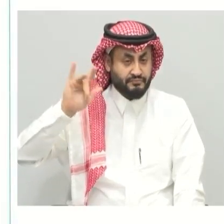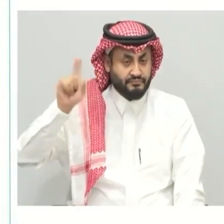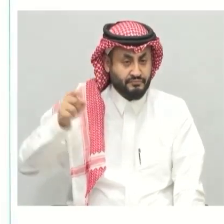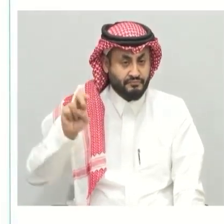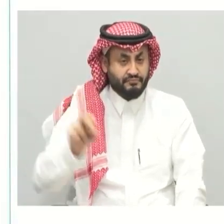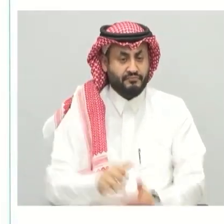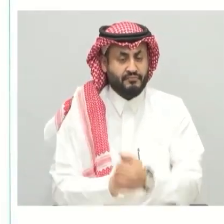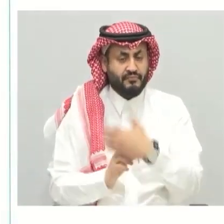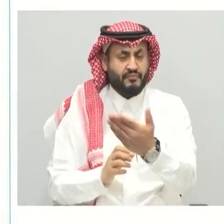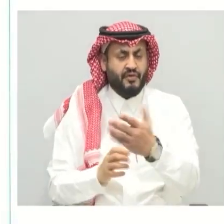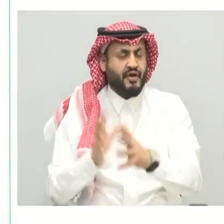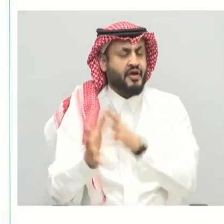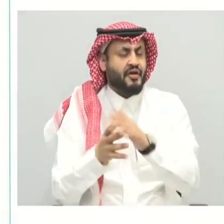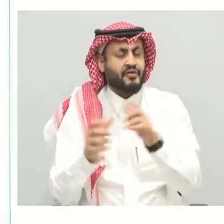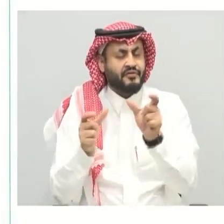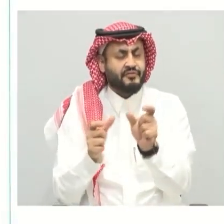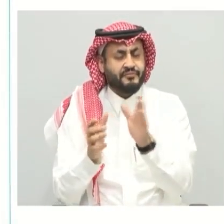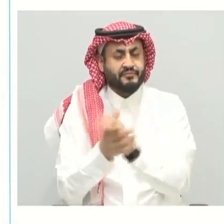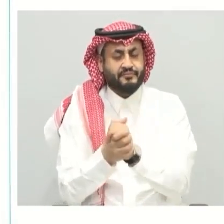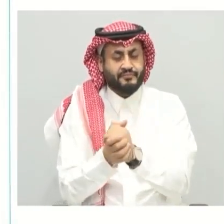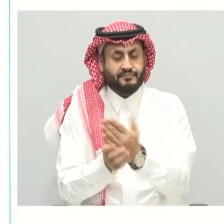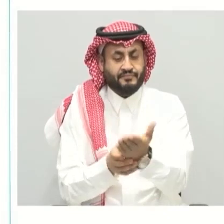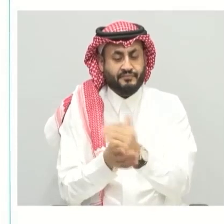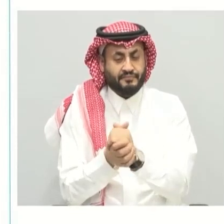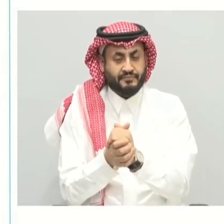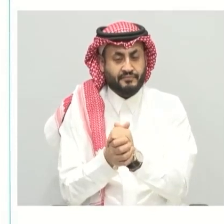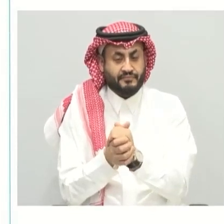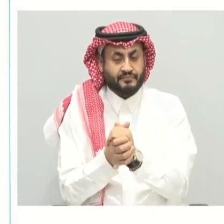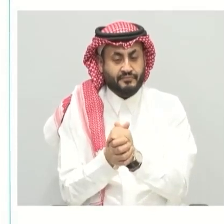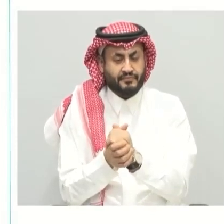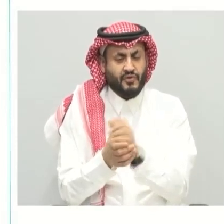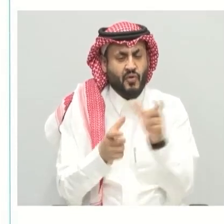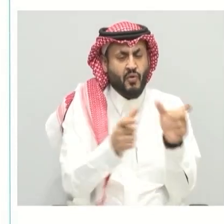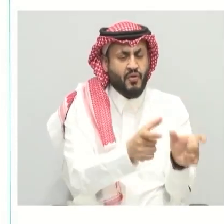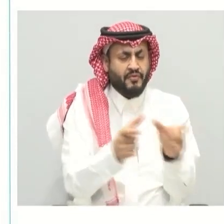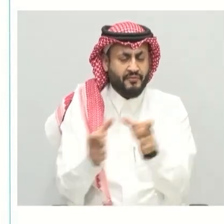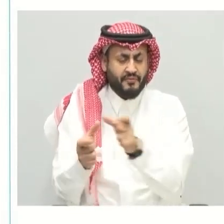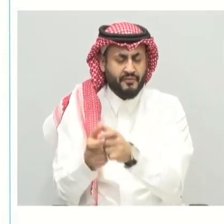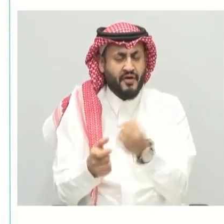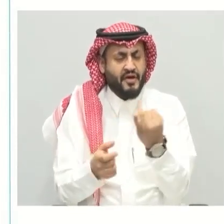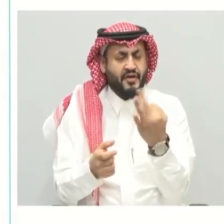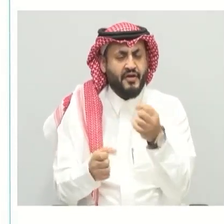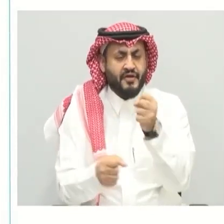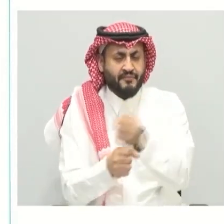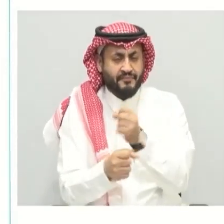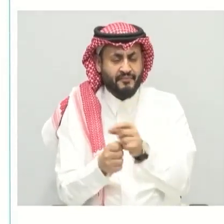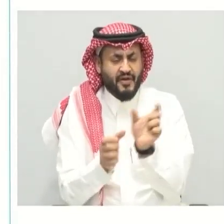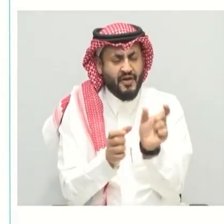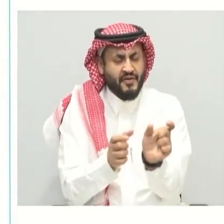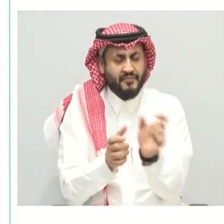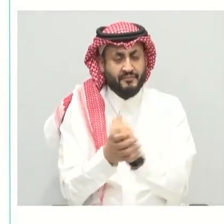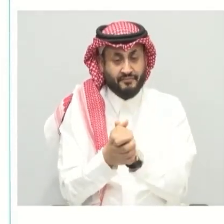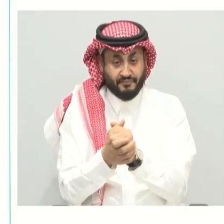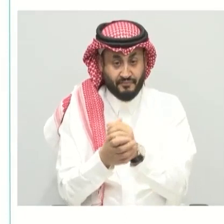الله مفهوم المشاريع الصغيره كل مشروع يكون عدد العاملين فيه محدود